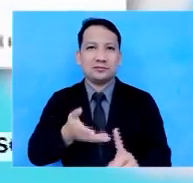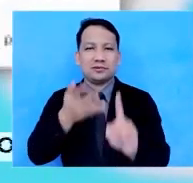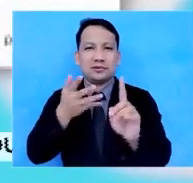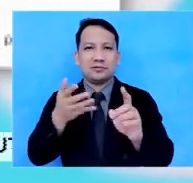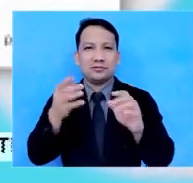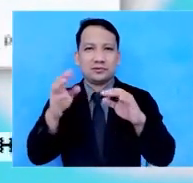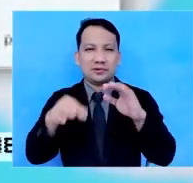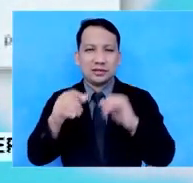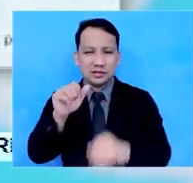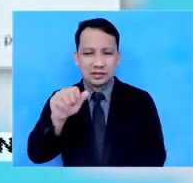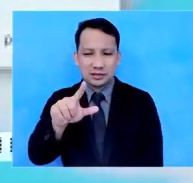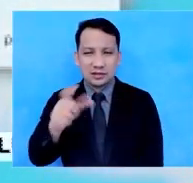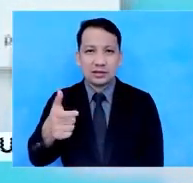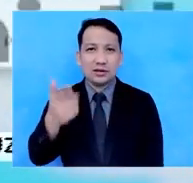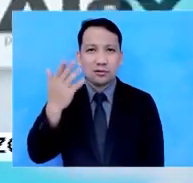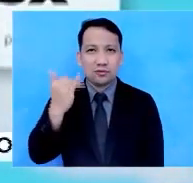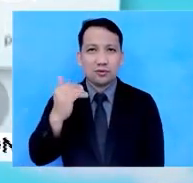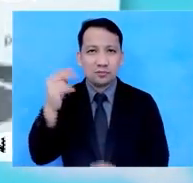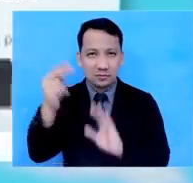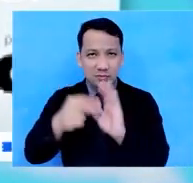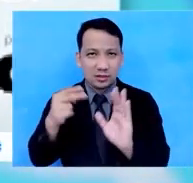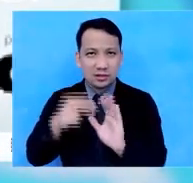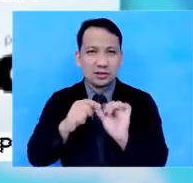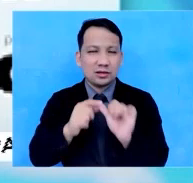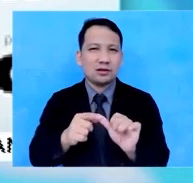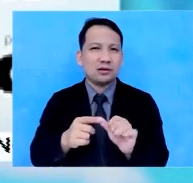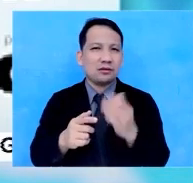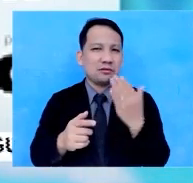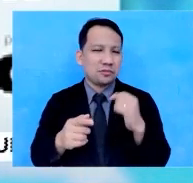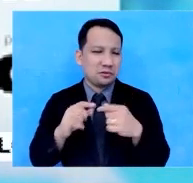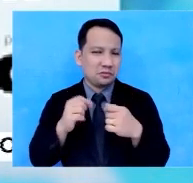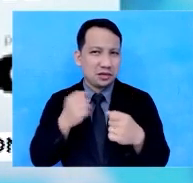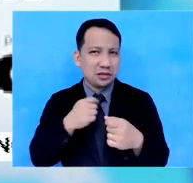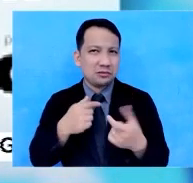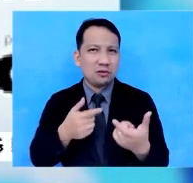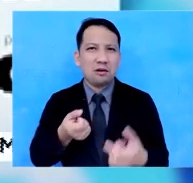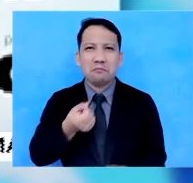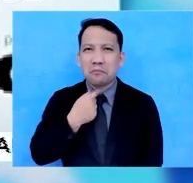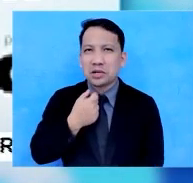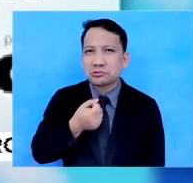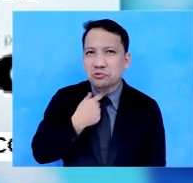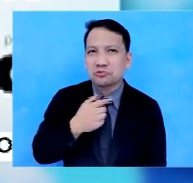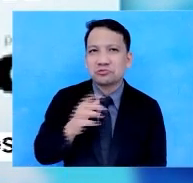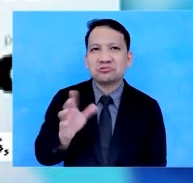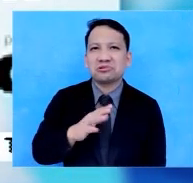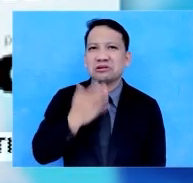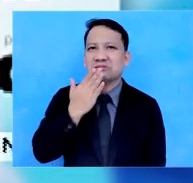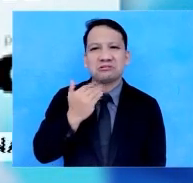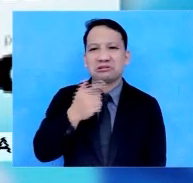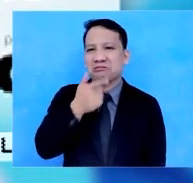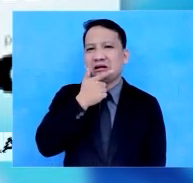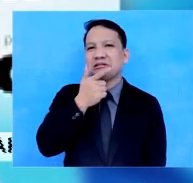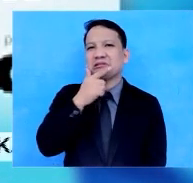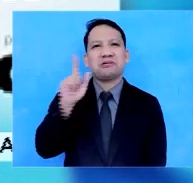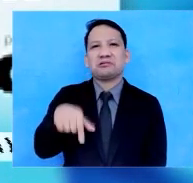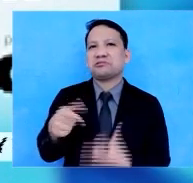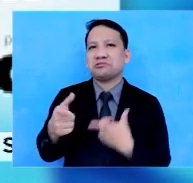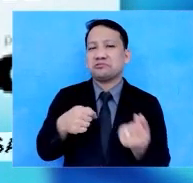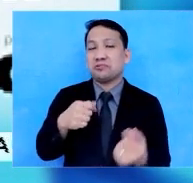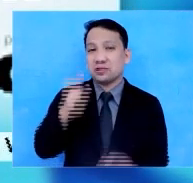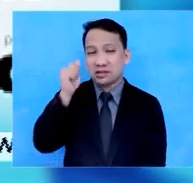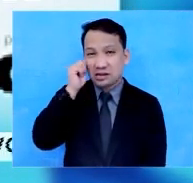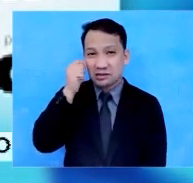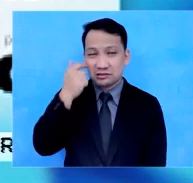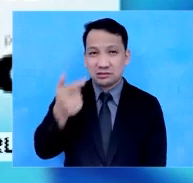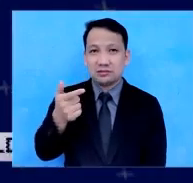Alex dahil sa video. Sabi ng mga netizen, bastos at hindi umano nakakatawang ginawa ni Alex. Sa nagtatrabaho lang